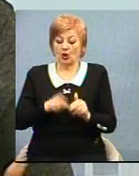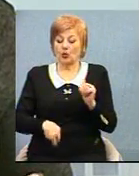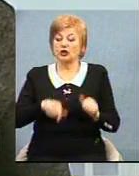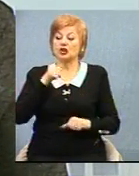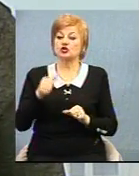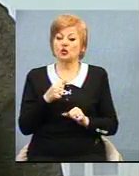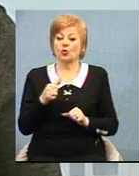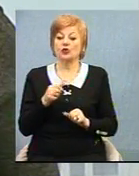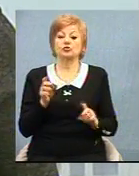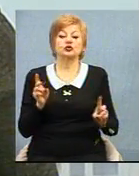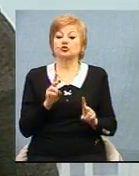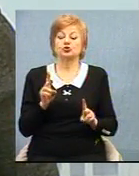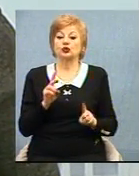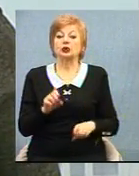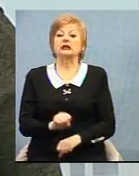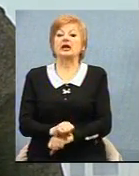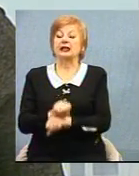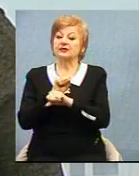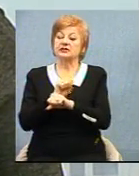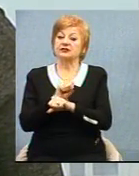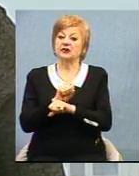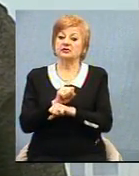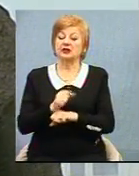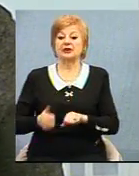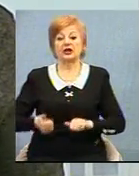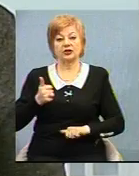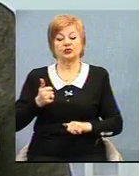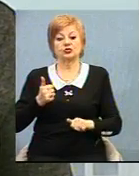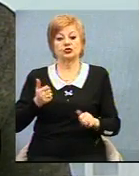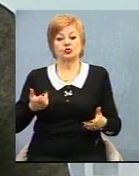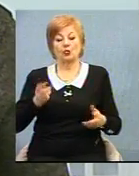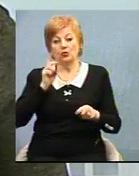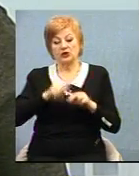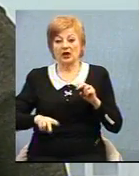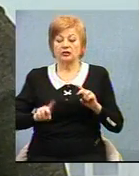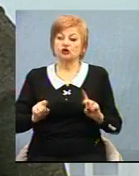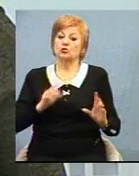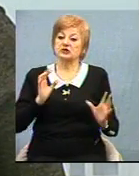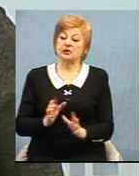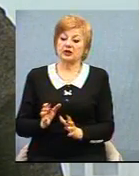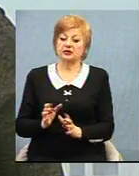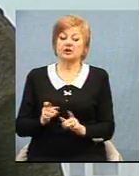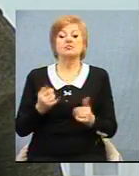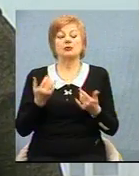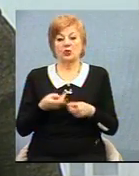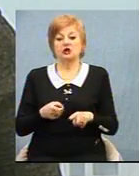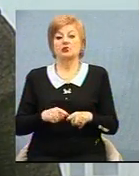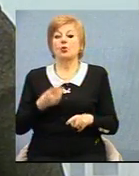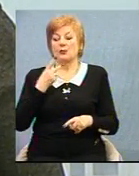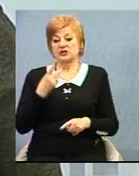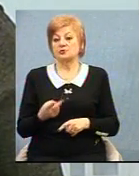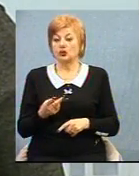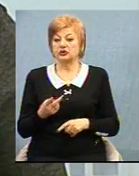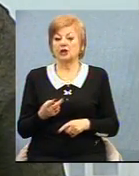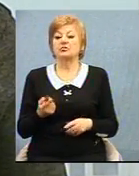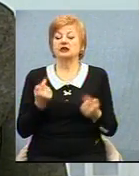Що з надбань Революції Гідності зберегли, а що втратили? Перед якими викликами, ризиками стоїмо сьогодні і як їх витримати?